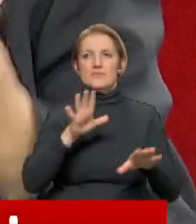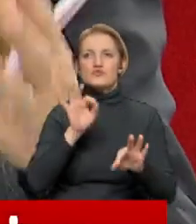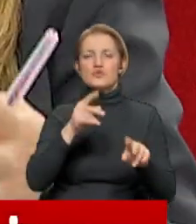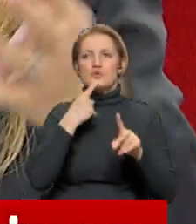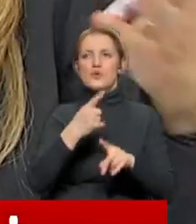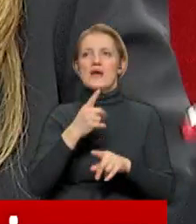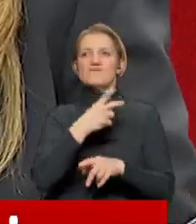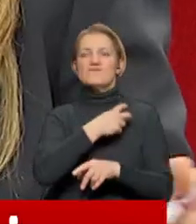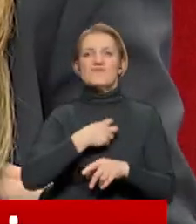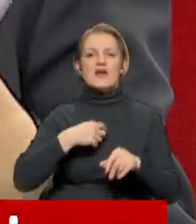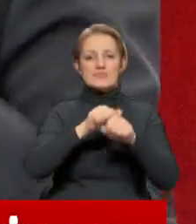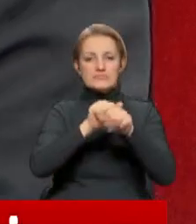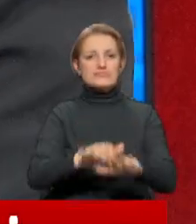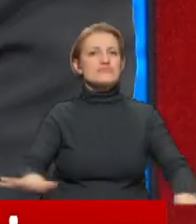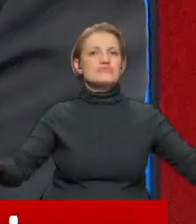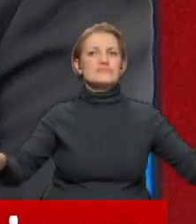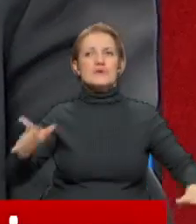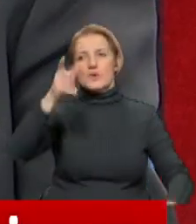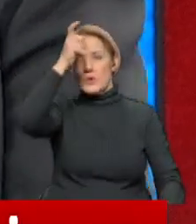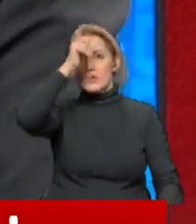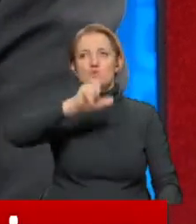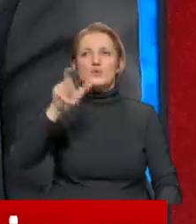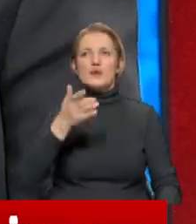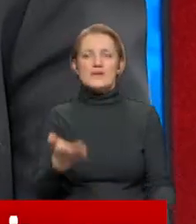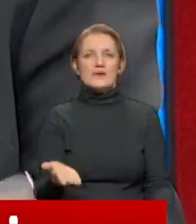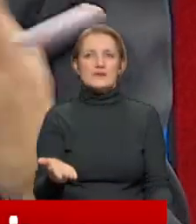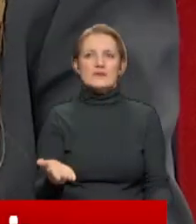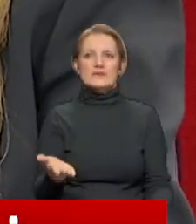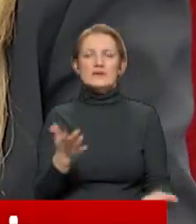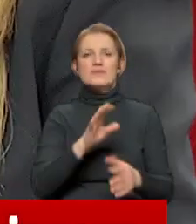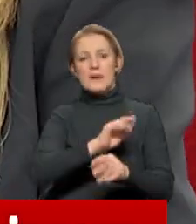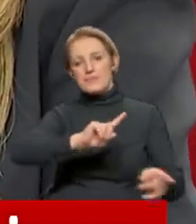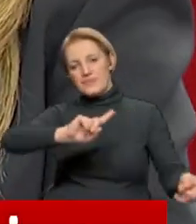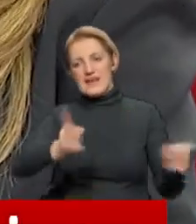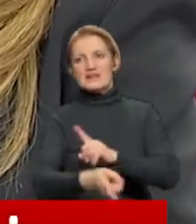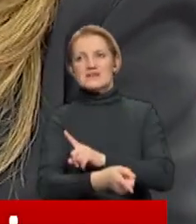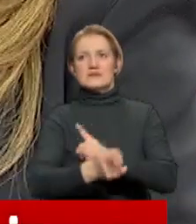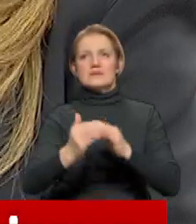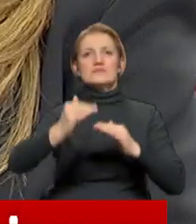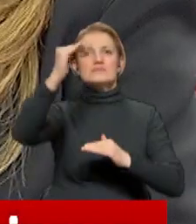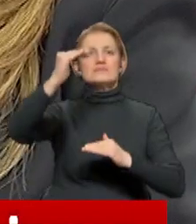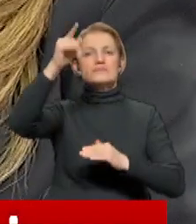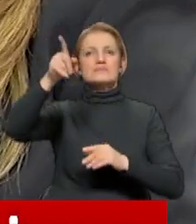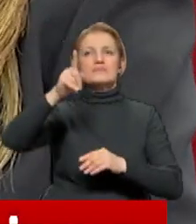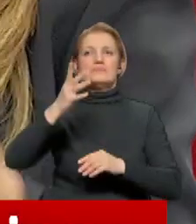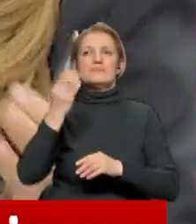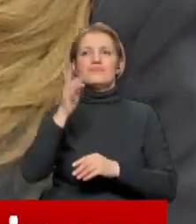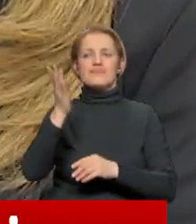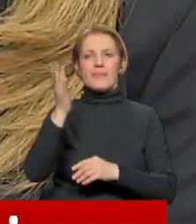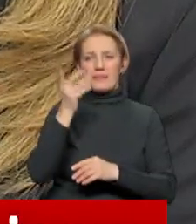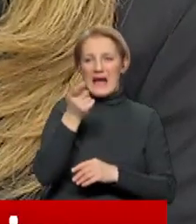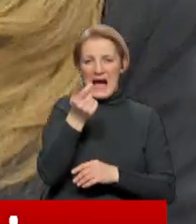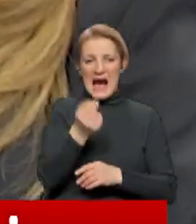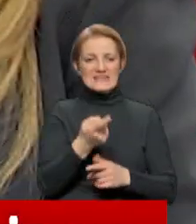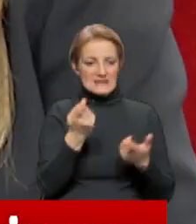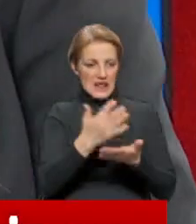söylüyorlar ya, vergiyi tabana yayacağız. Ya zaten Türkiye'de vergi tabanda, yani hani tam tersine vergiyi tavana yaymak lazım Türkiye'de. Yani az